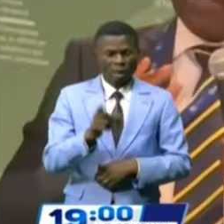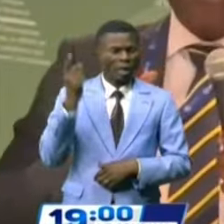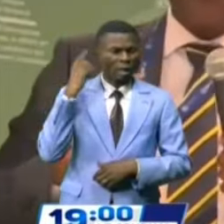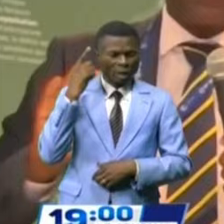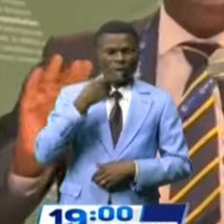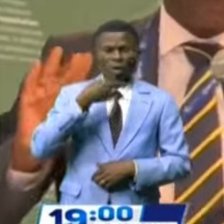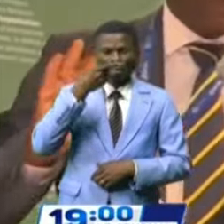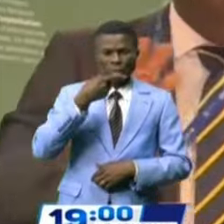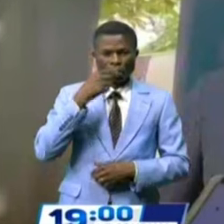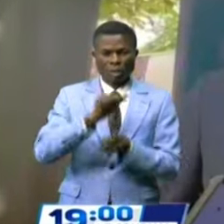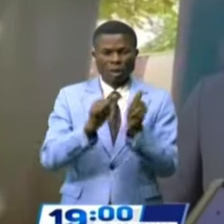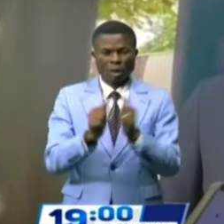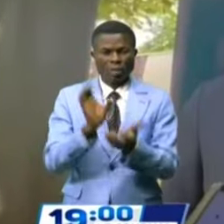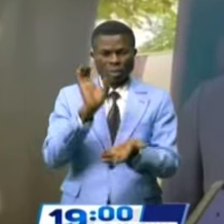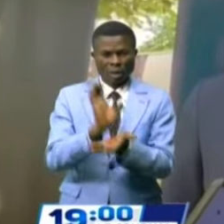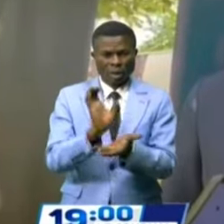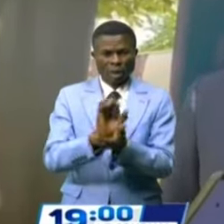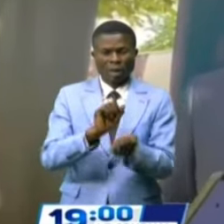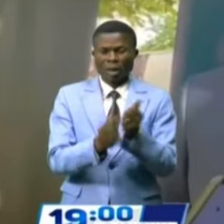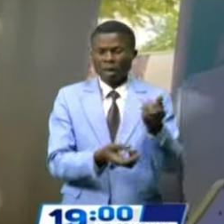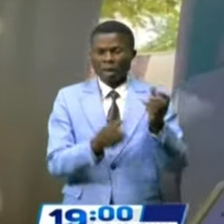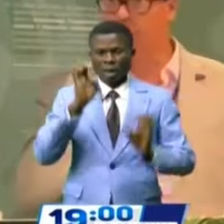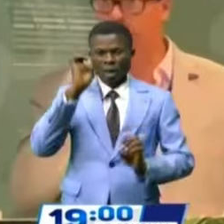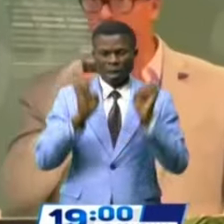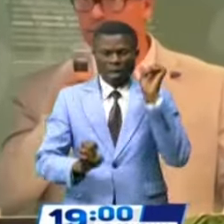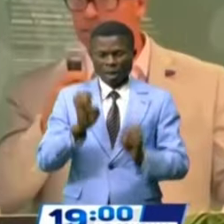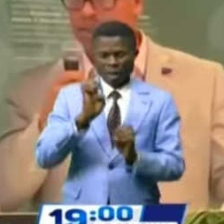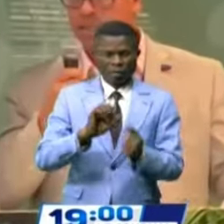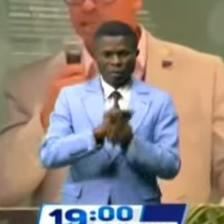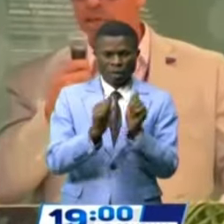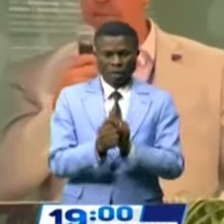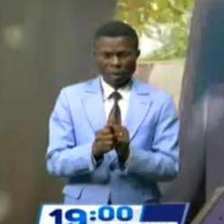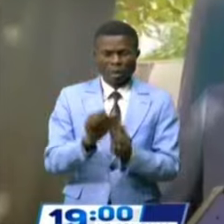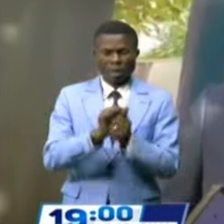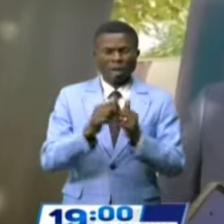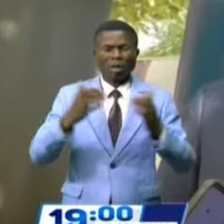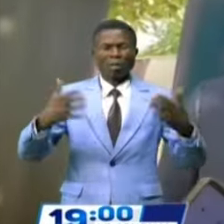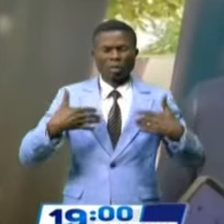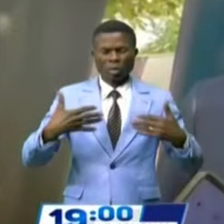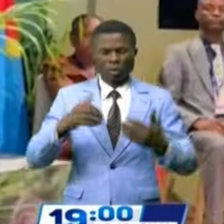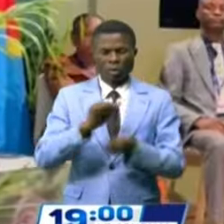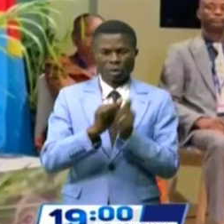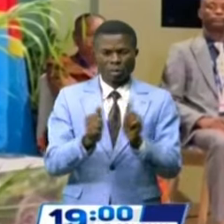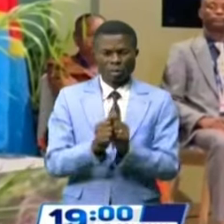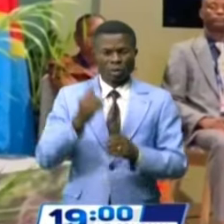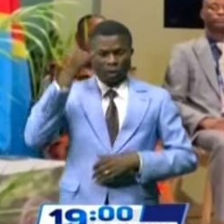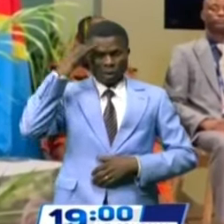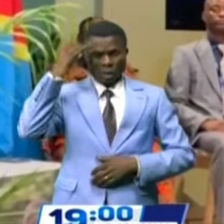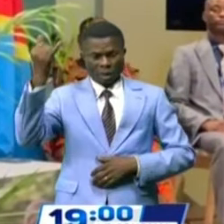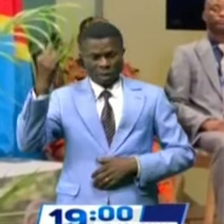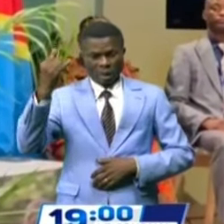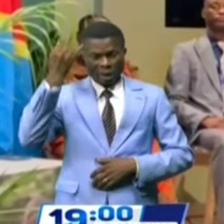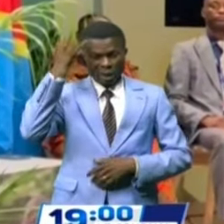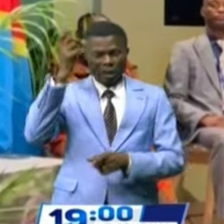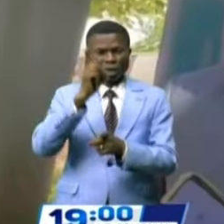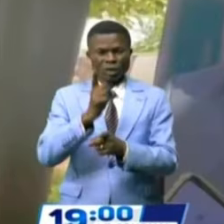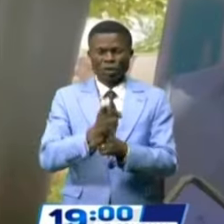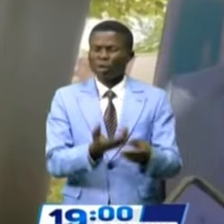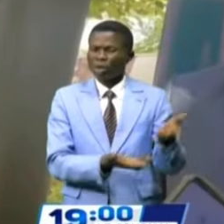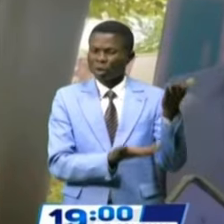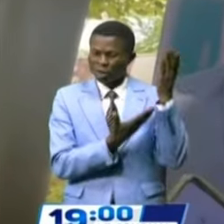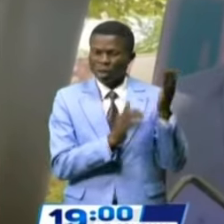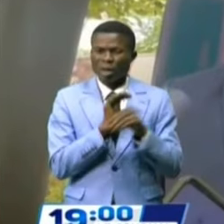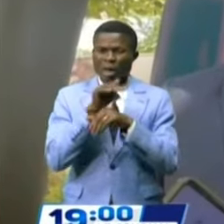travaillent sur la cartographie, sur l'évaluation du stock de carbone, sur la toxicologie, sur l'hydrologie, qui sont des paramètres très importants